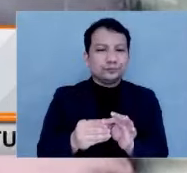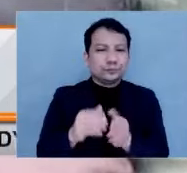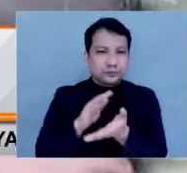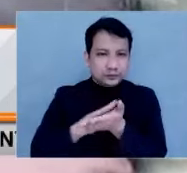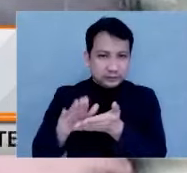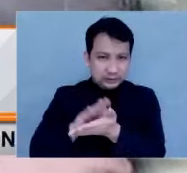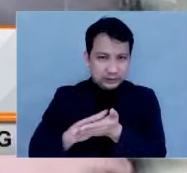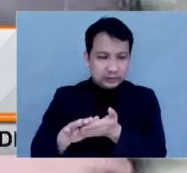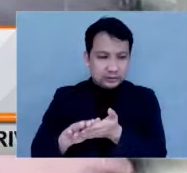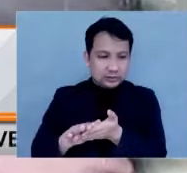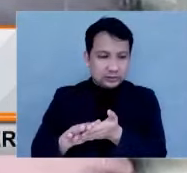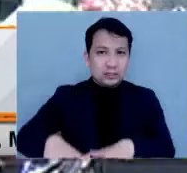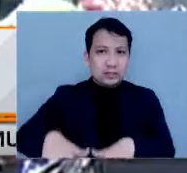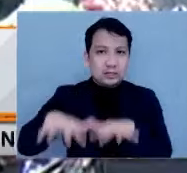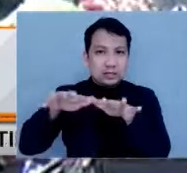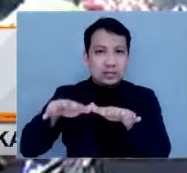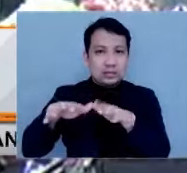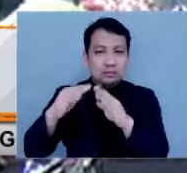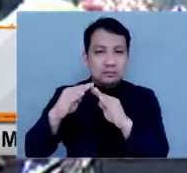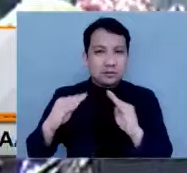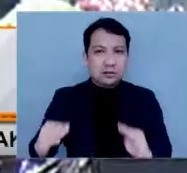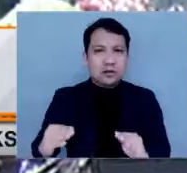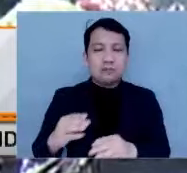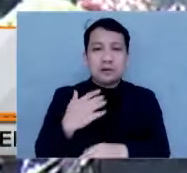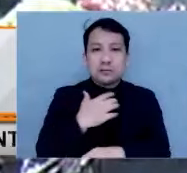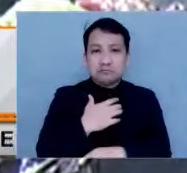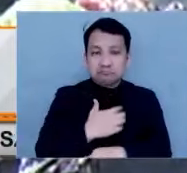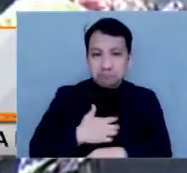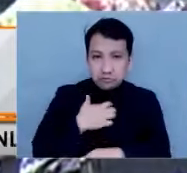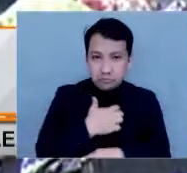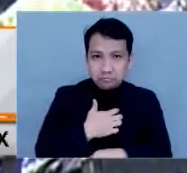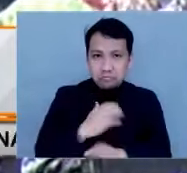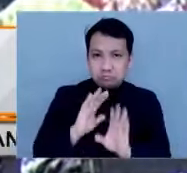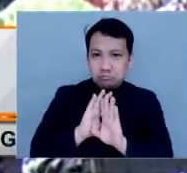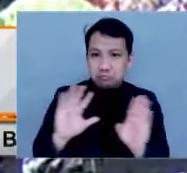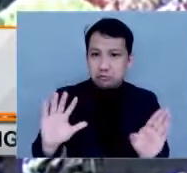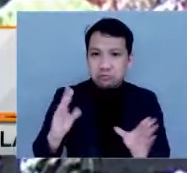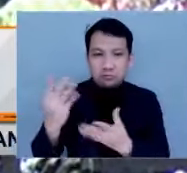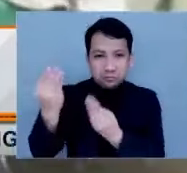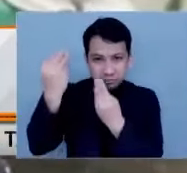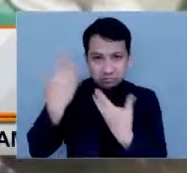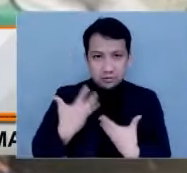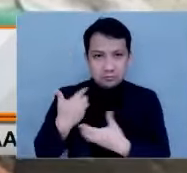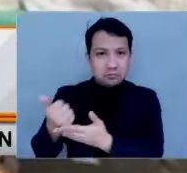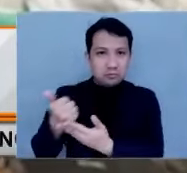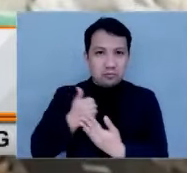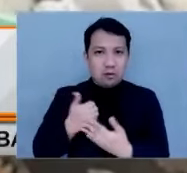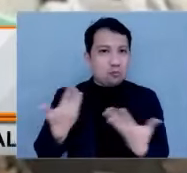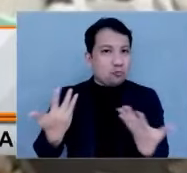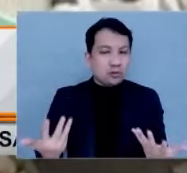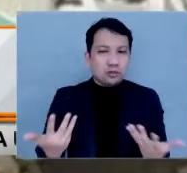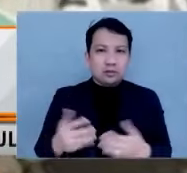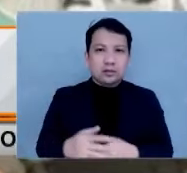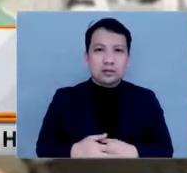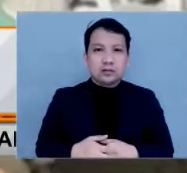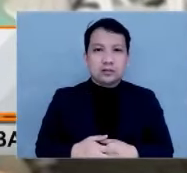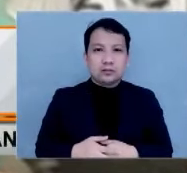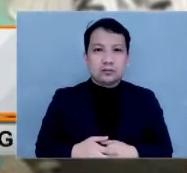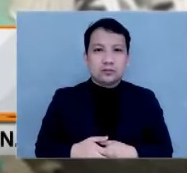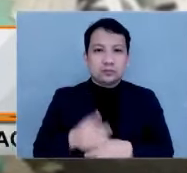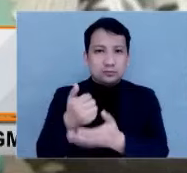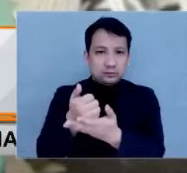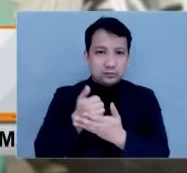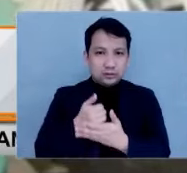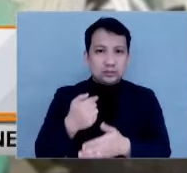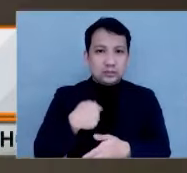mula ng bahain ang kanilang mga bahay pero reklamo nila wala pa raw silang natatanggap na tulong makahingi naman sana konting tulong dahil ang Kapitan